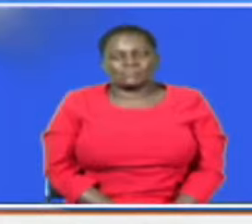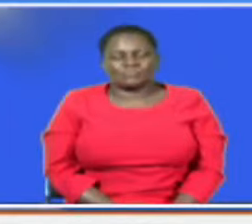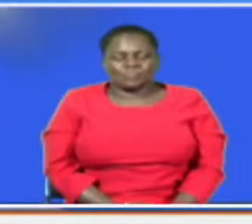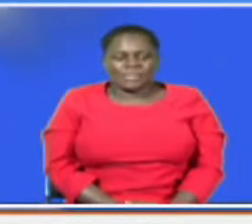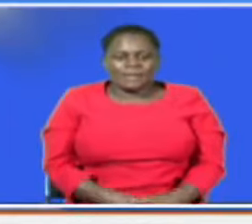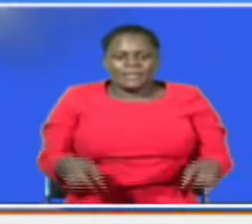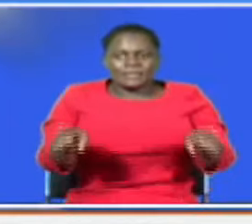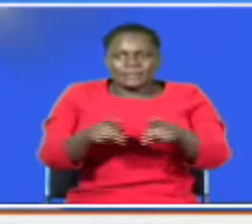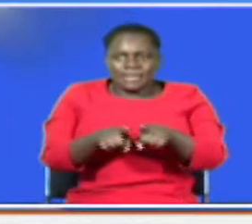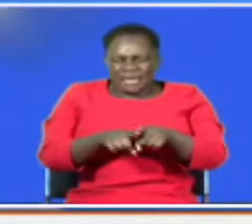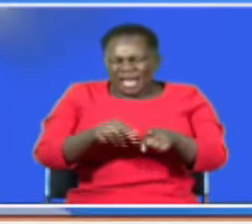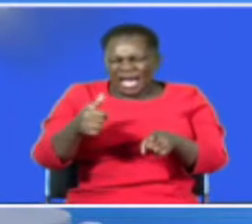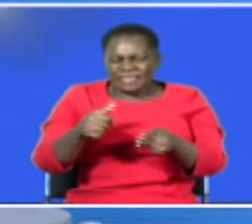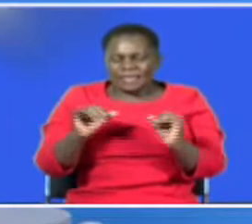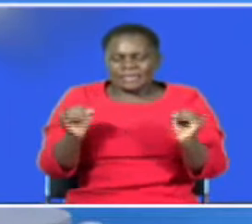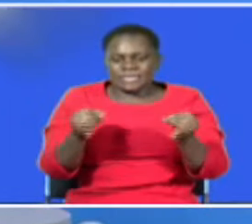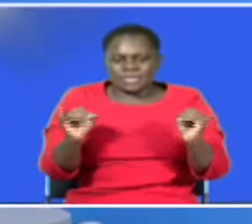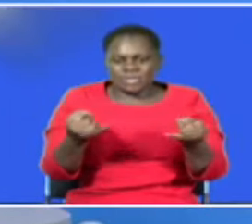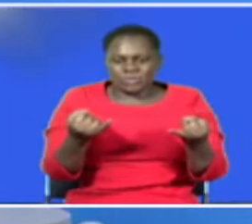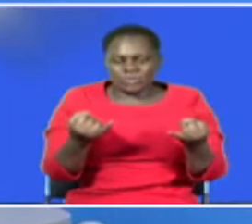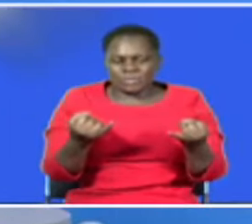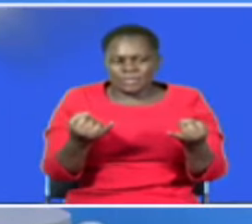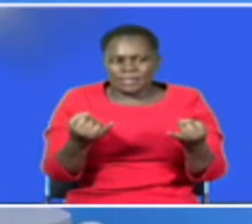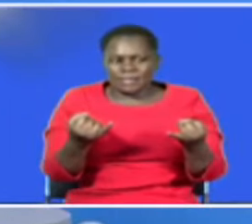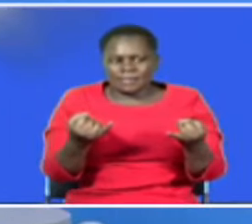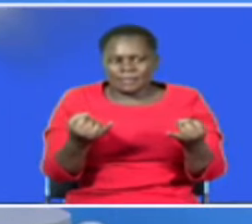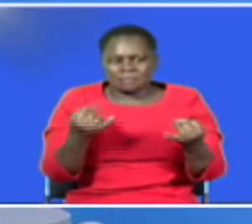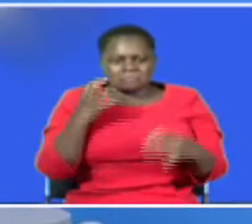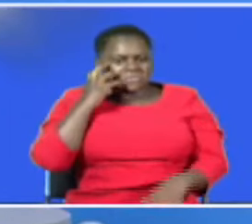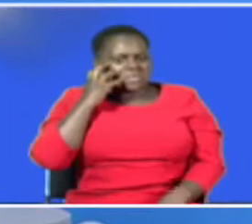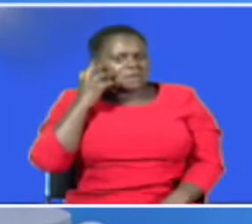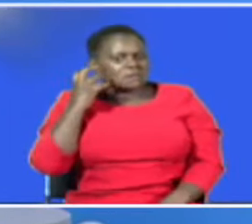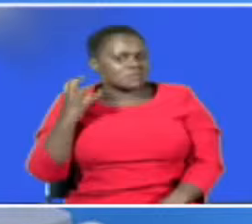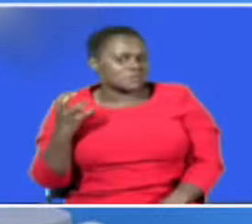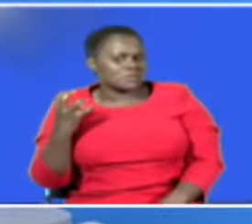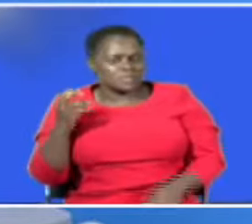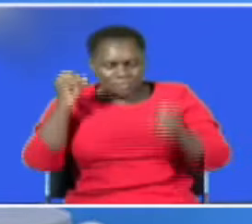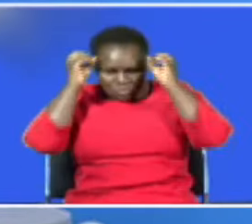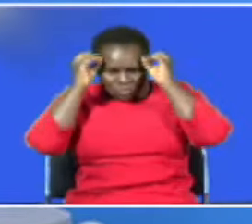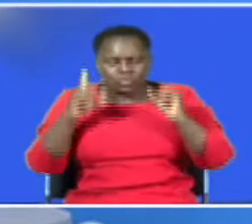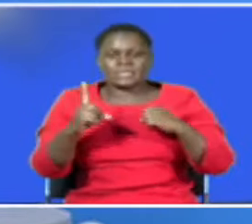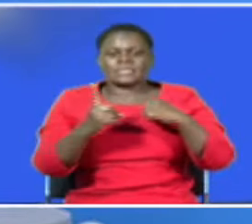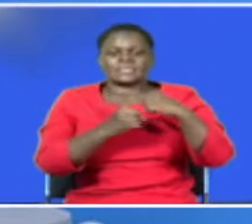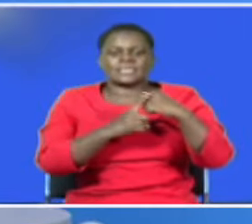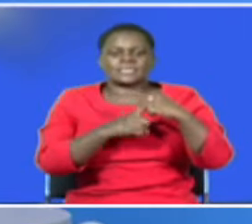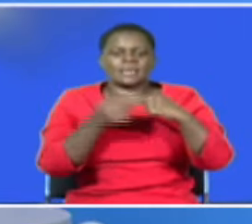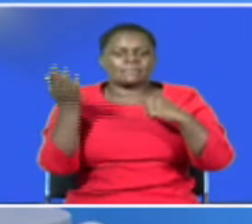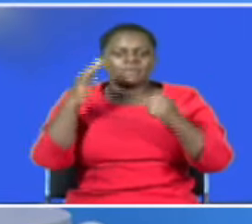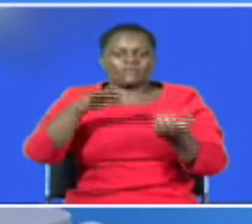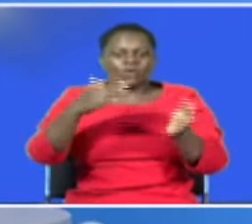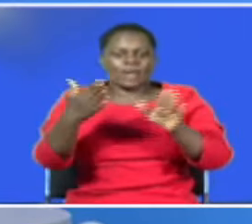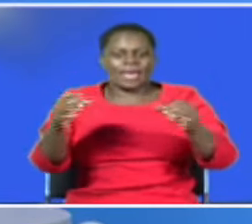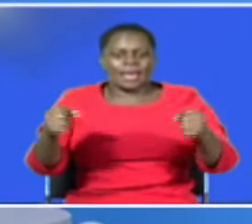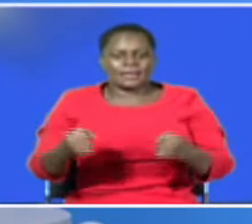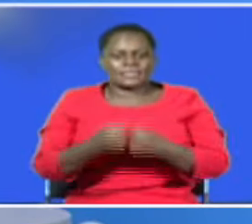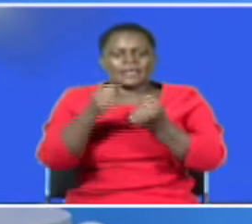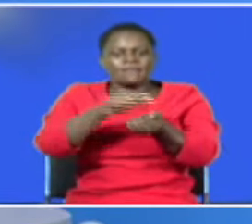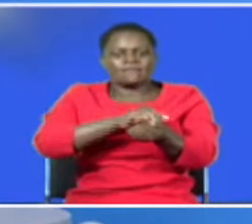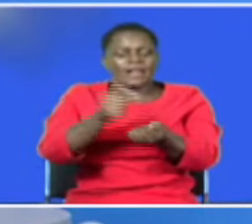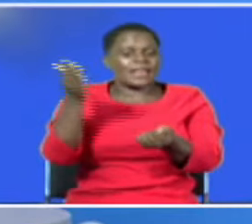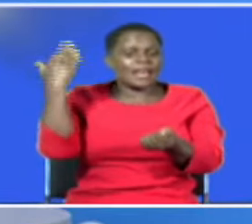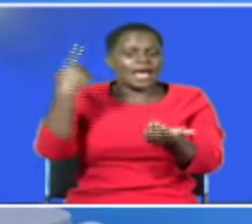Haya, tukizamia taarifa nyingineyo ambayo ni taarifa ya kuhuzunisha, wanafunzi sita ambao walifariki kwenye ajali Ijumaa ya